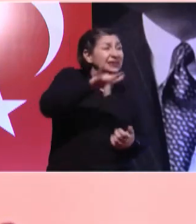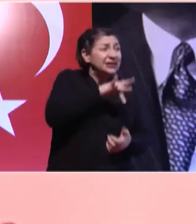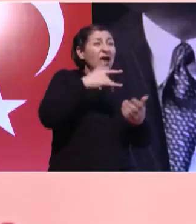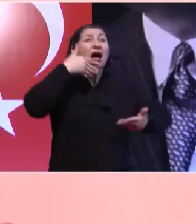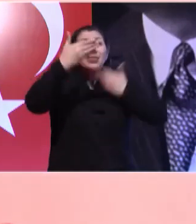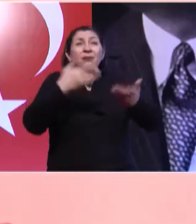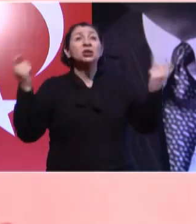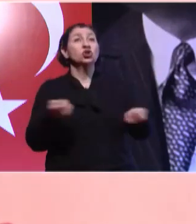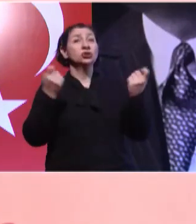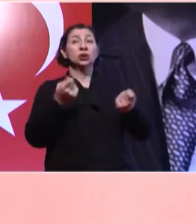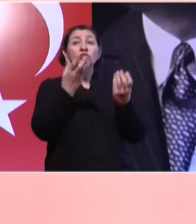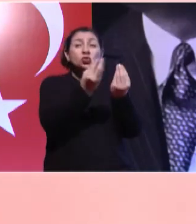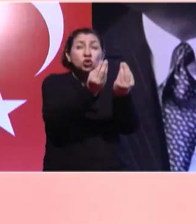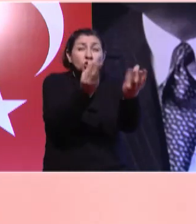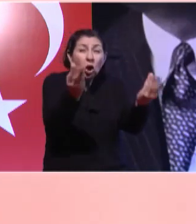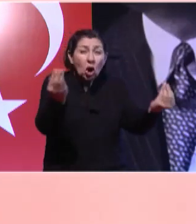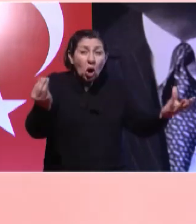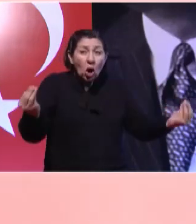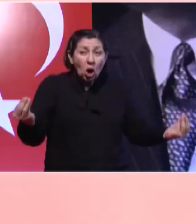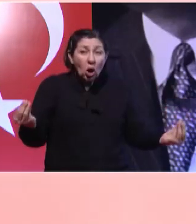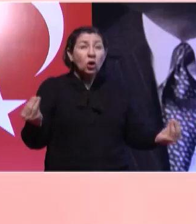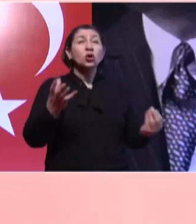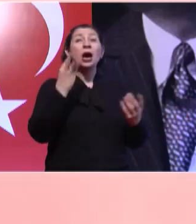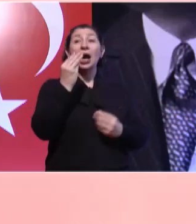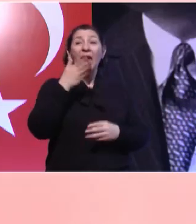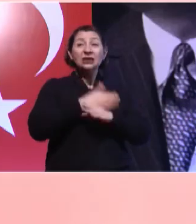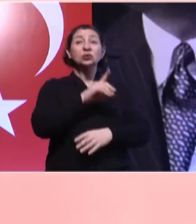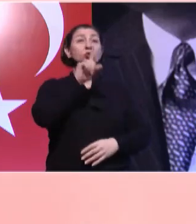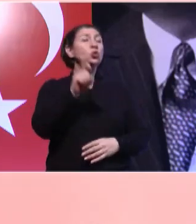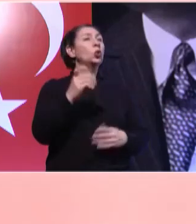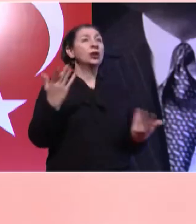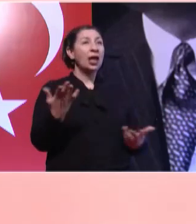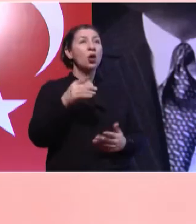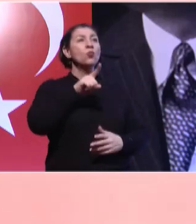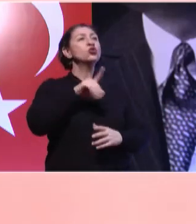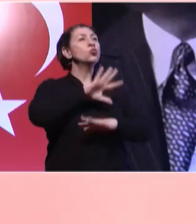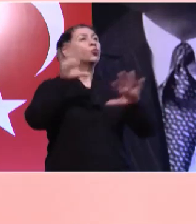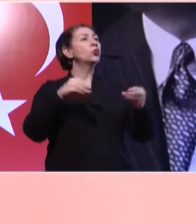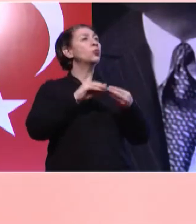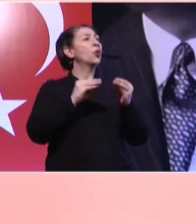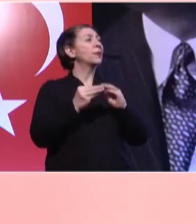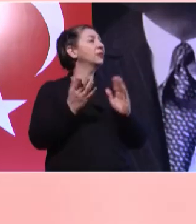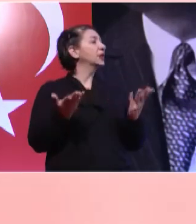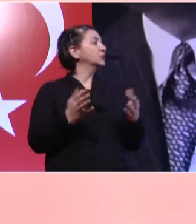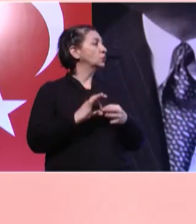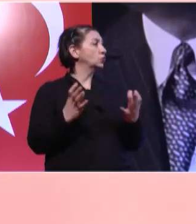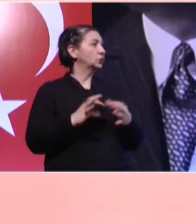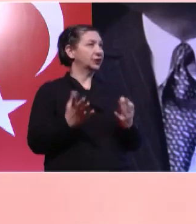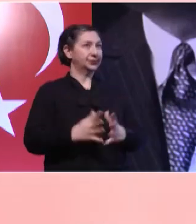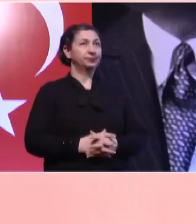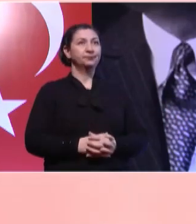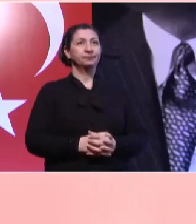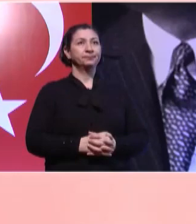duyurmaya çalışan. Asıl soru şu. Bütün bu sorunları nasıl çözeceğiz?